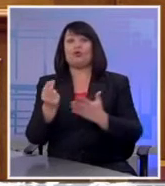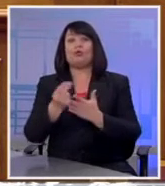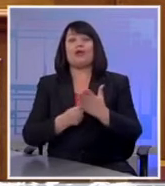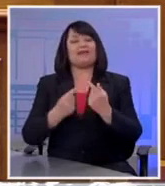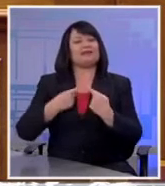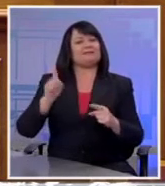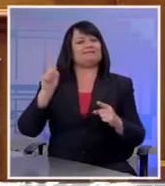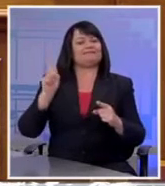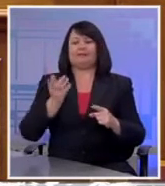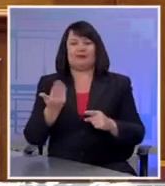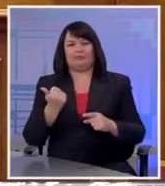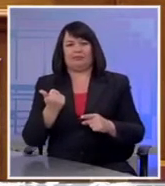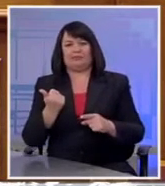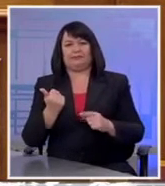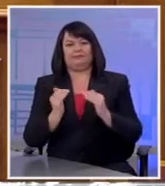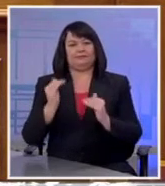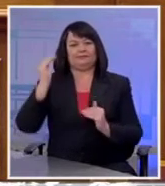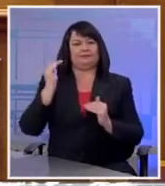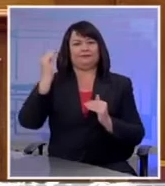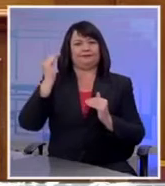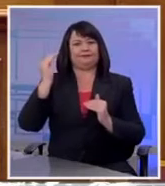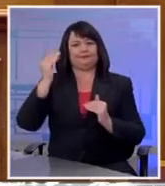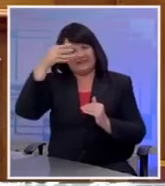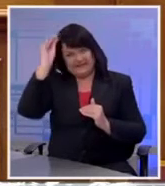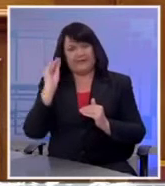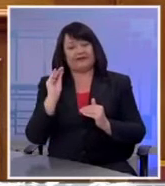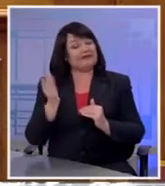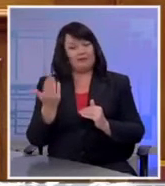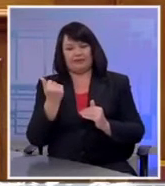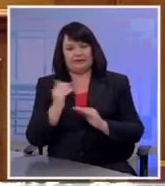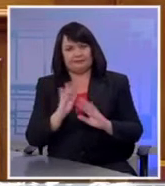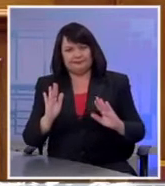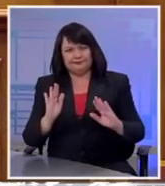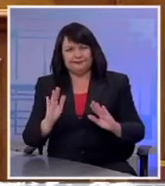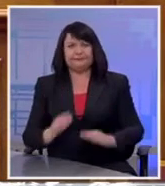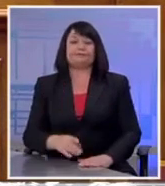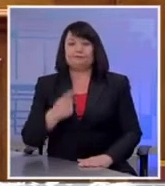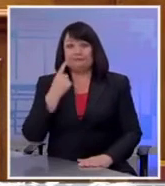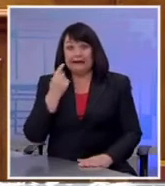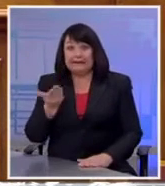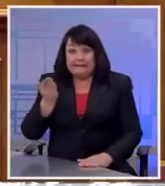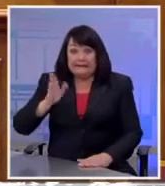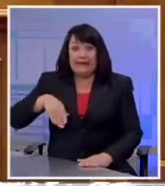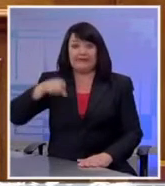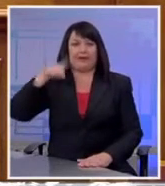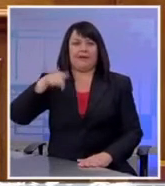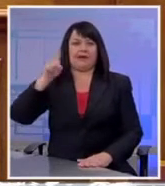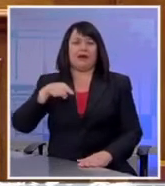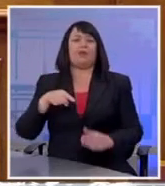μονάδες που προείχε, υπερήχε ο Τσίπρας, και έβγαλε την παραμονή